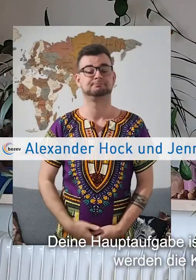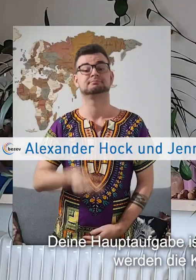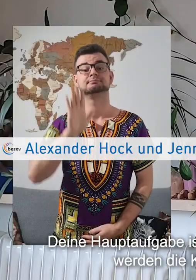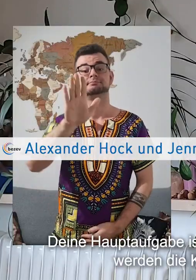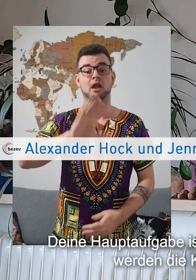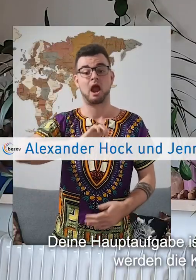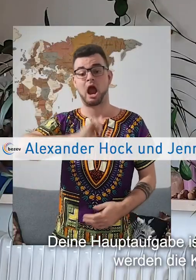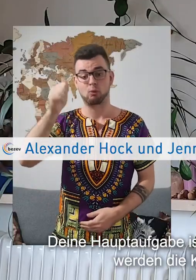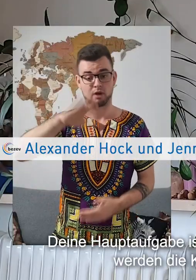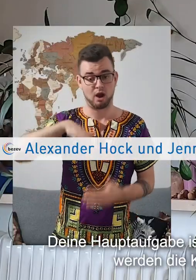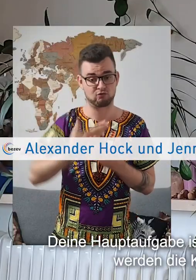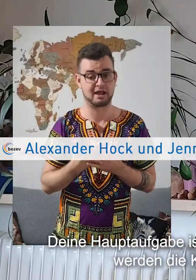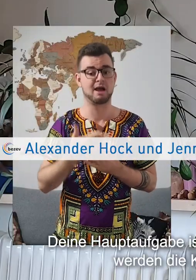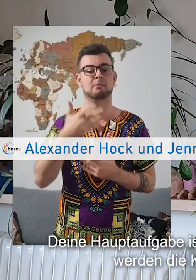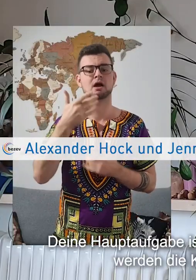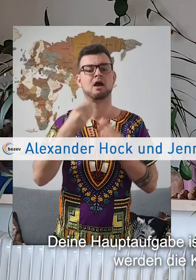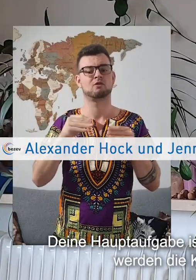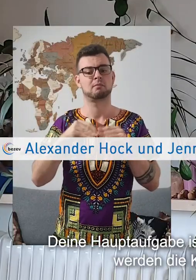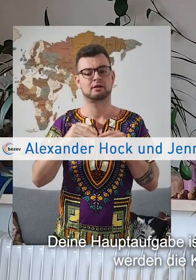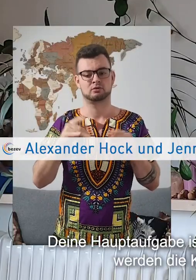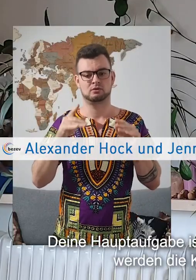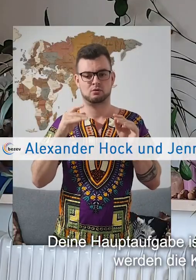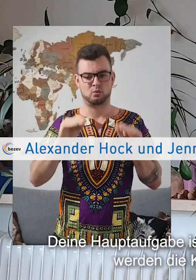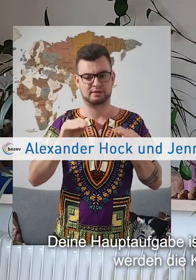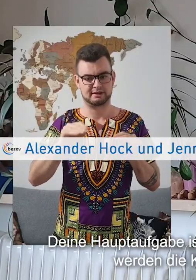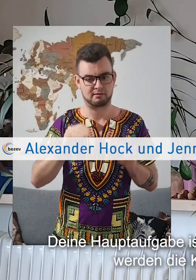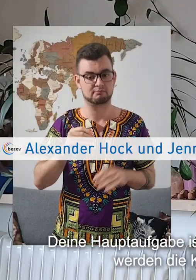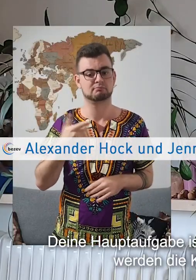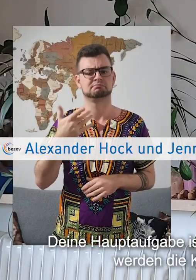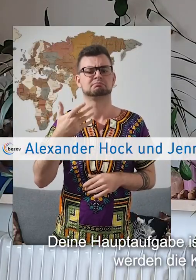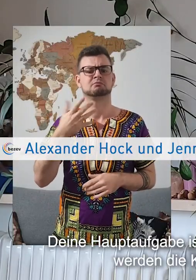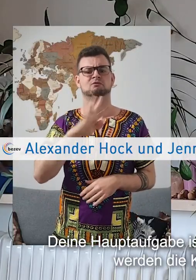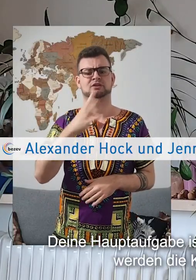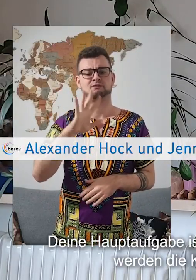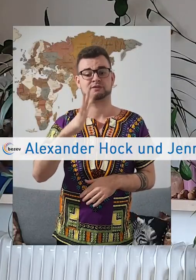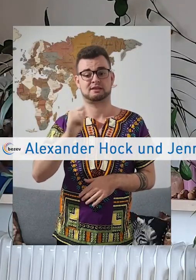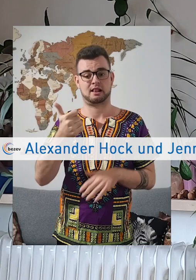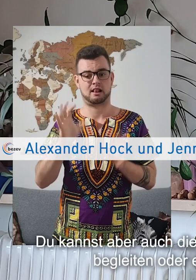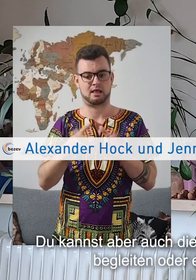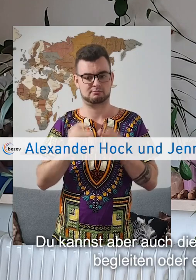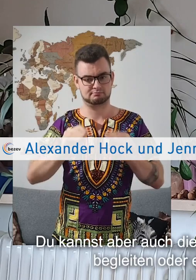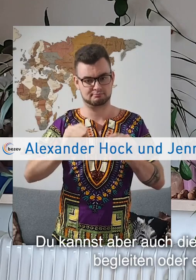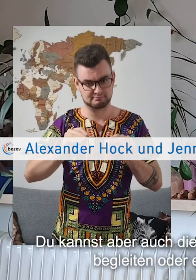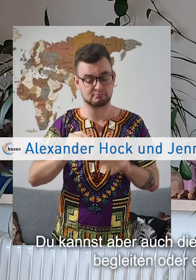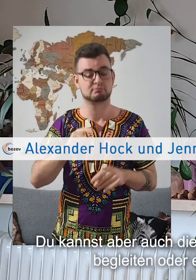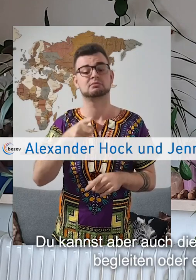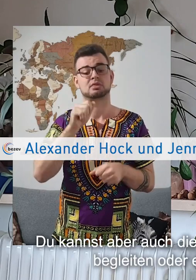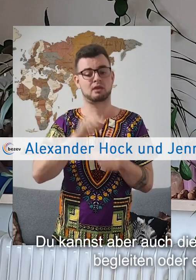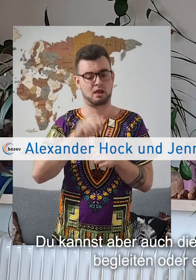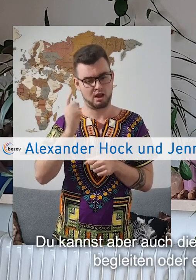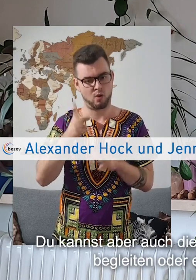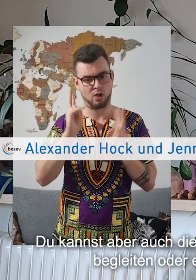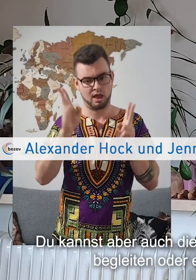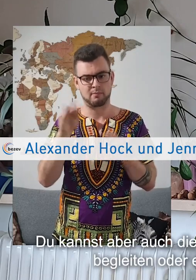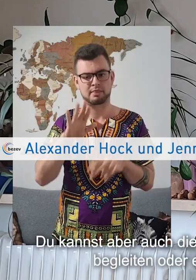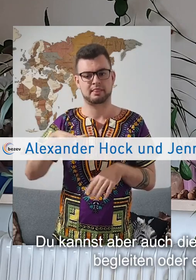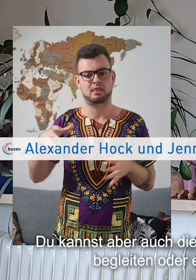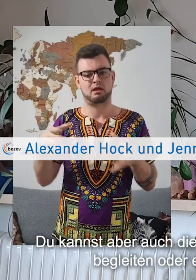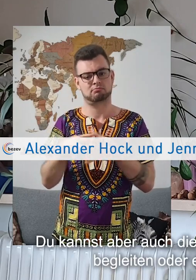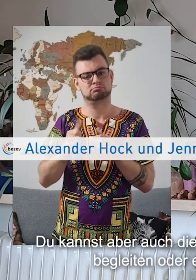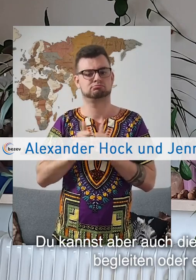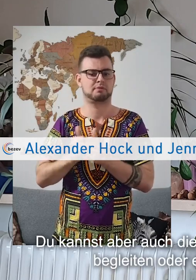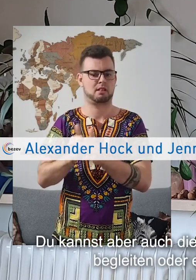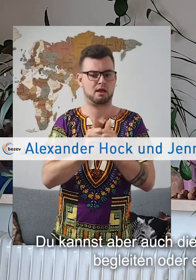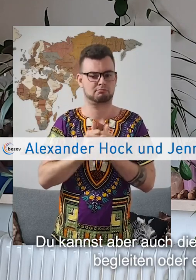Deine Hauptaufgabe ist der Informatikunterricht. Der Richter werden die Klassen 4, 5 und 6. Du kannst aber auch die Lehrkräfte und Kinder im Unterricht